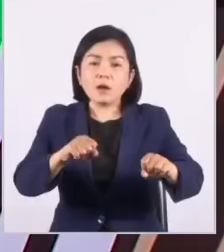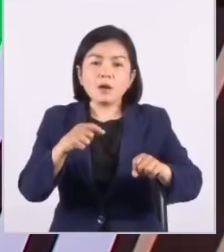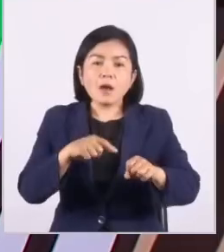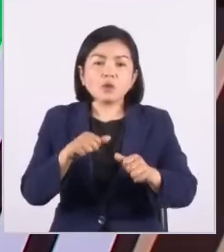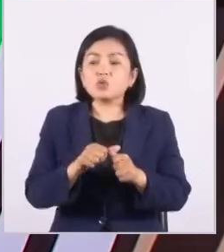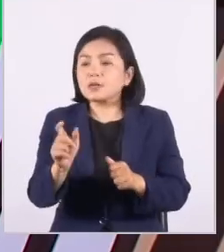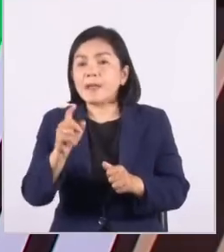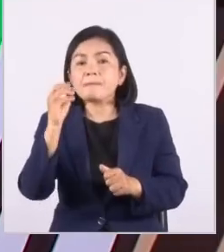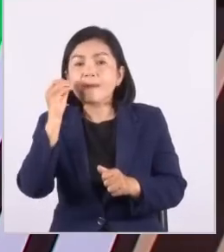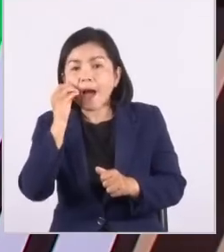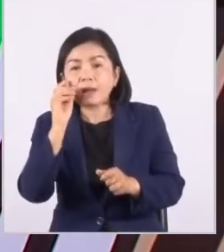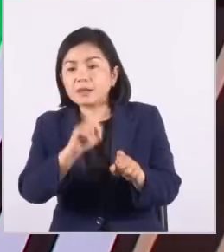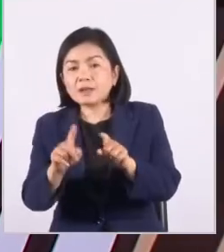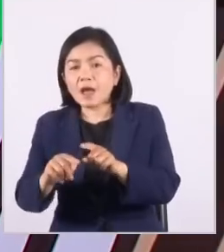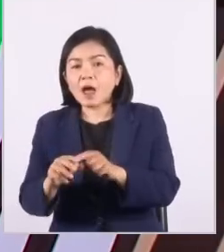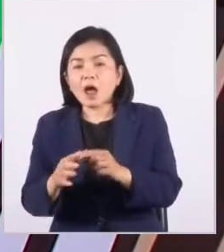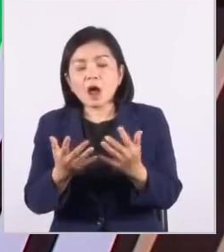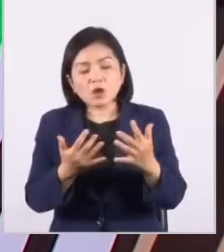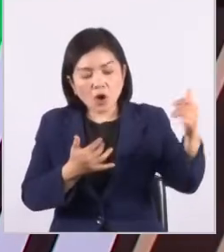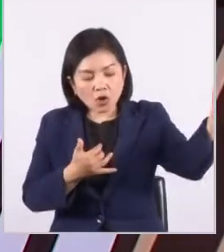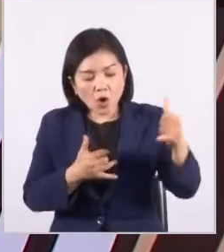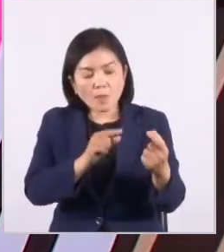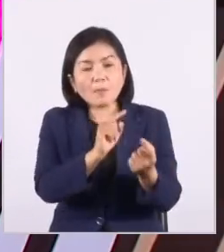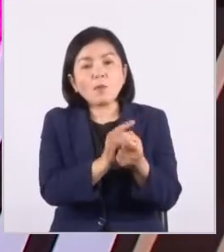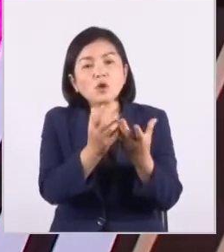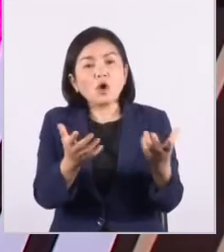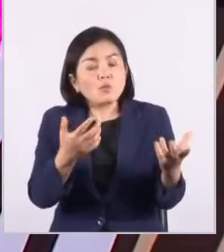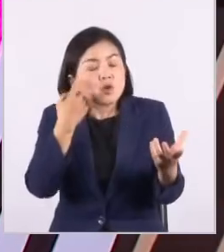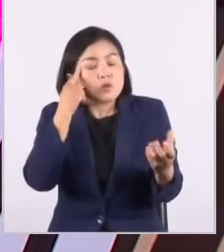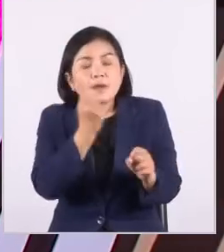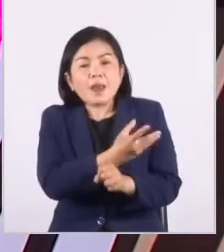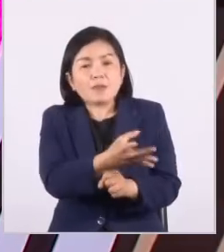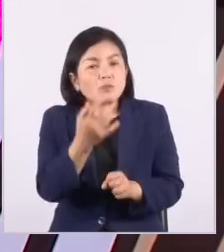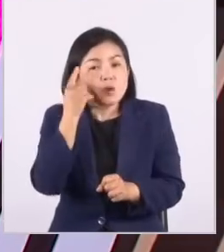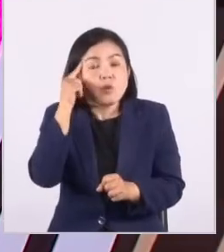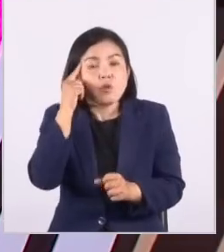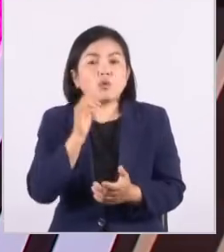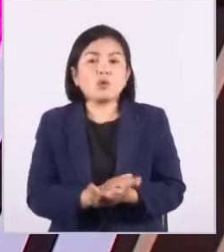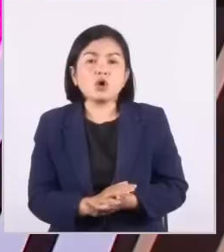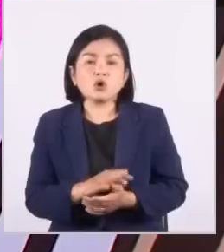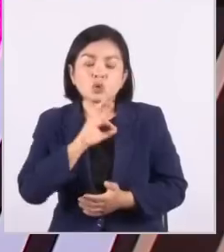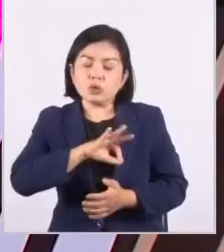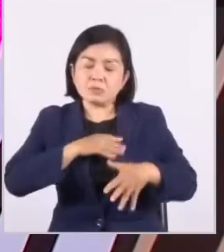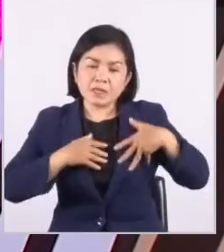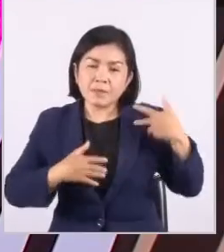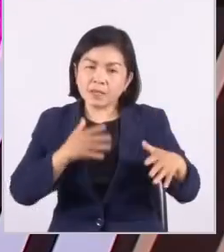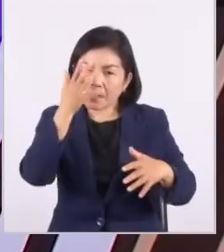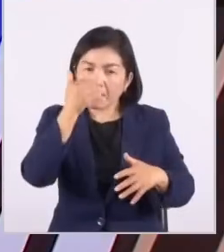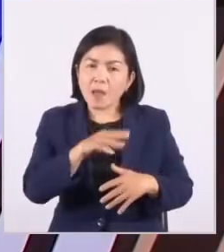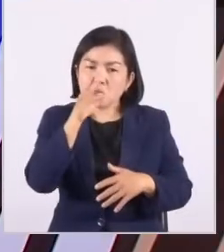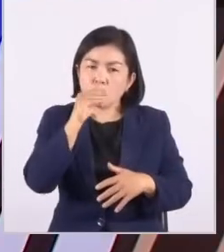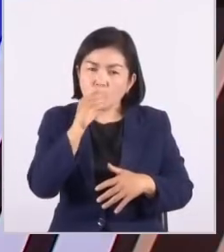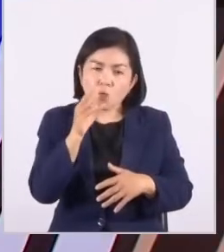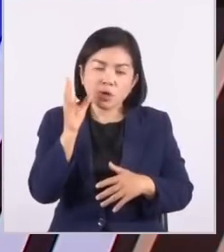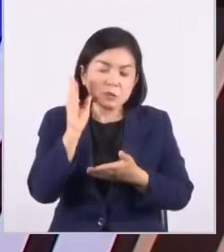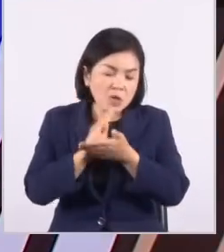เขาก็เลยให้ลูกค้าเนี่ยออกมารับของแล้วไปทำอีท่าไหนกันก็ไม่รู้คุณผู้ชมคะลูกค้าไม่พอใจต่อว่าทำไมพูดเสียงแข็งจังเล